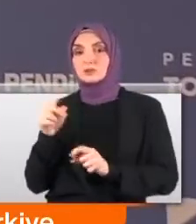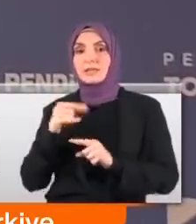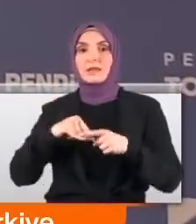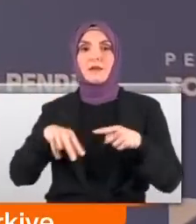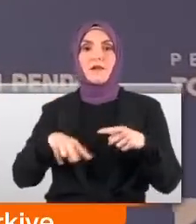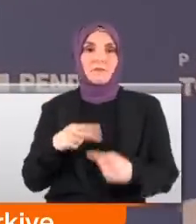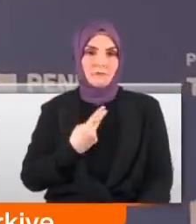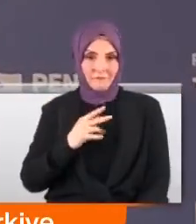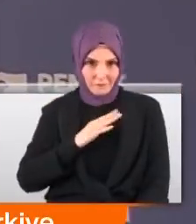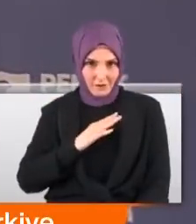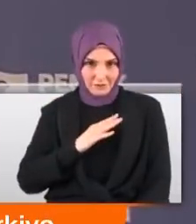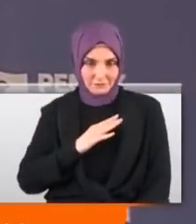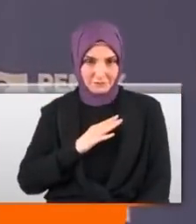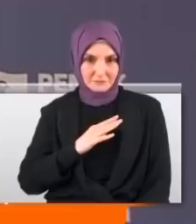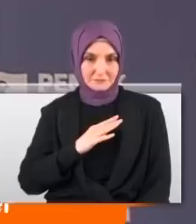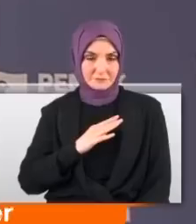mı?